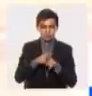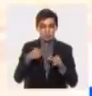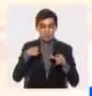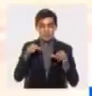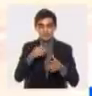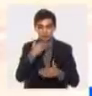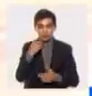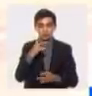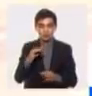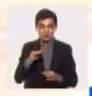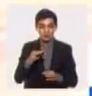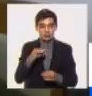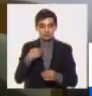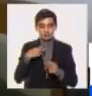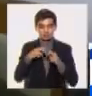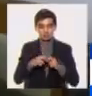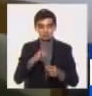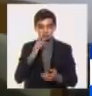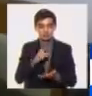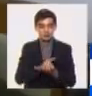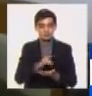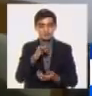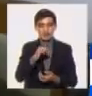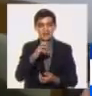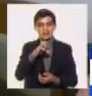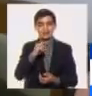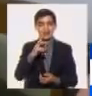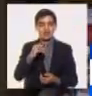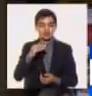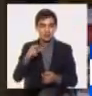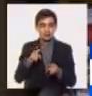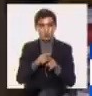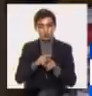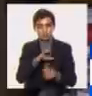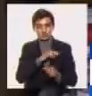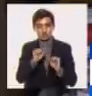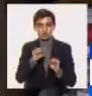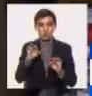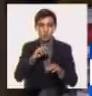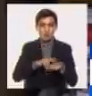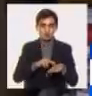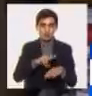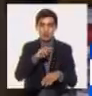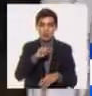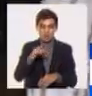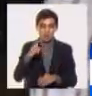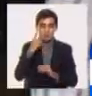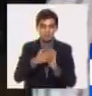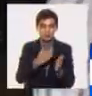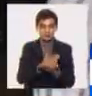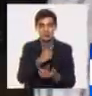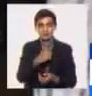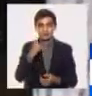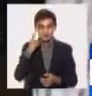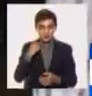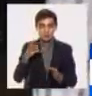обстоятельства выясняем, все обстоятельства. Правозащитница Снежана Жукова понимает, с чем в полиции могла столкнуться Лаура Сундет. Она говорит, что